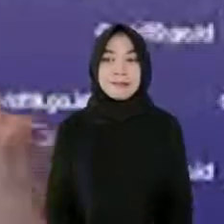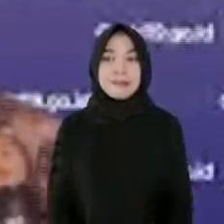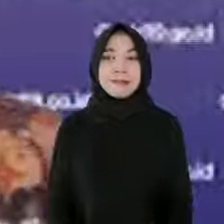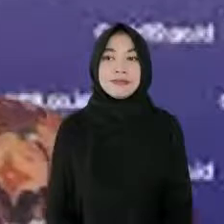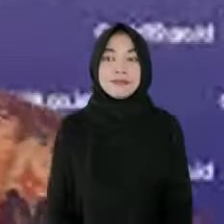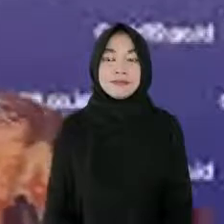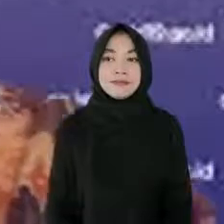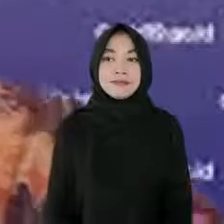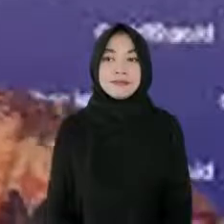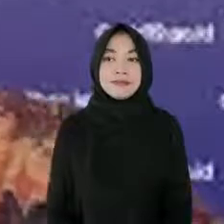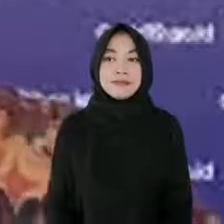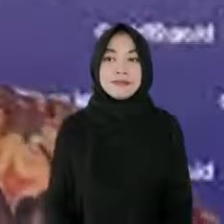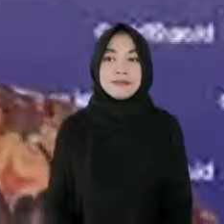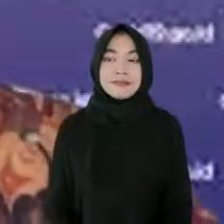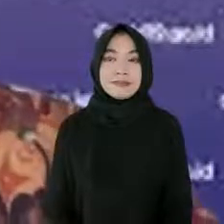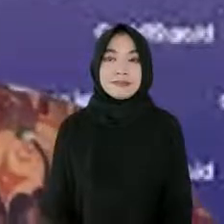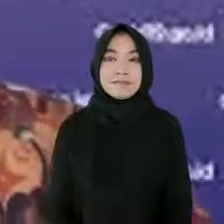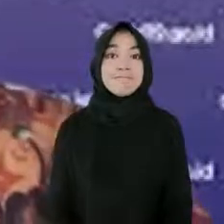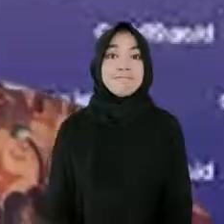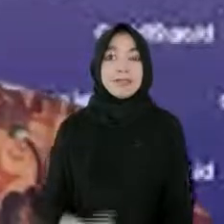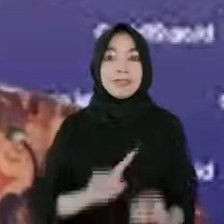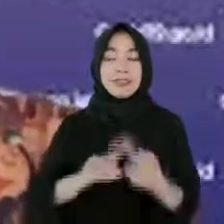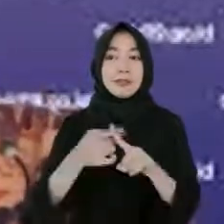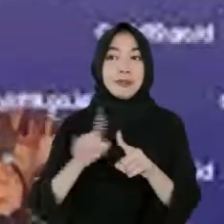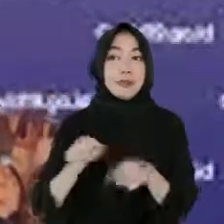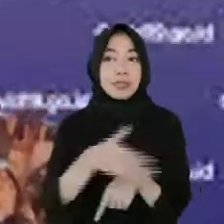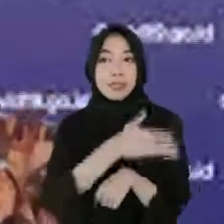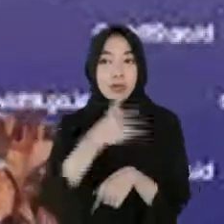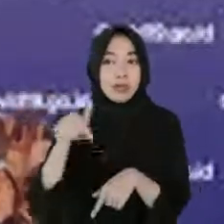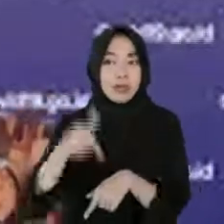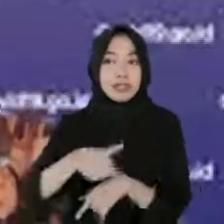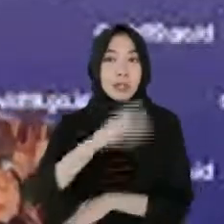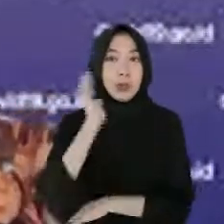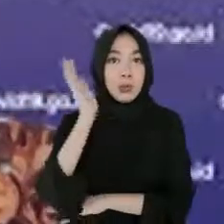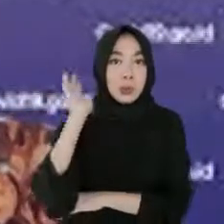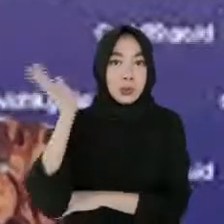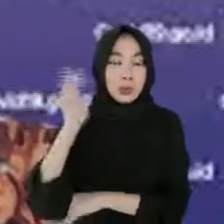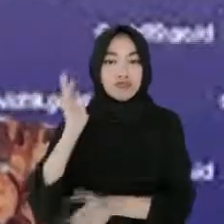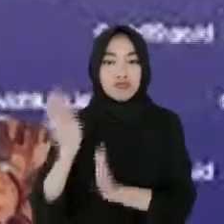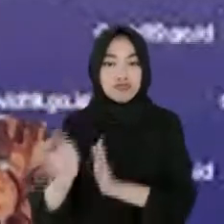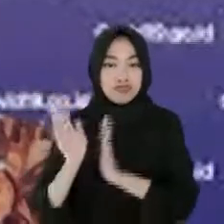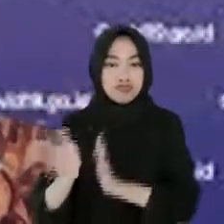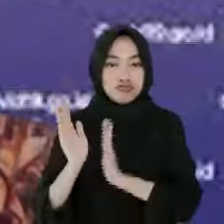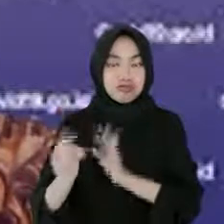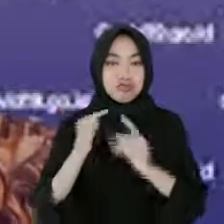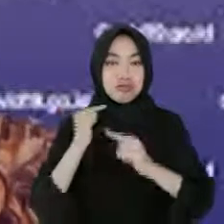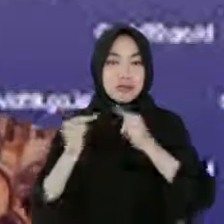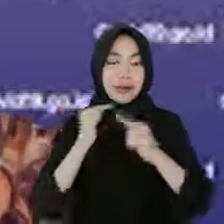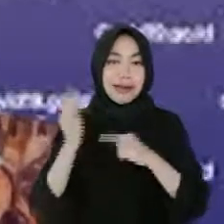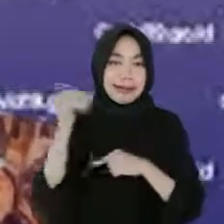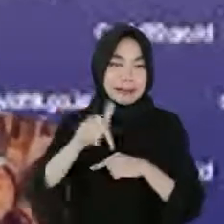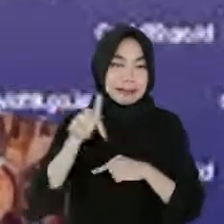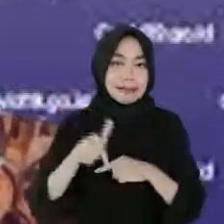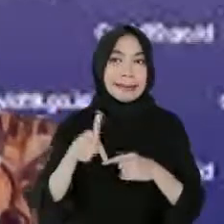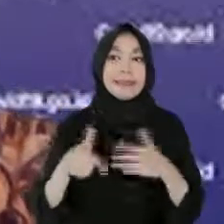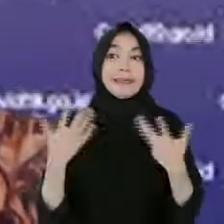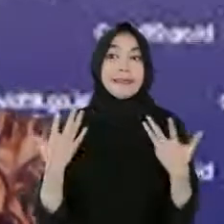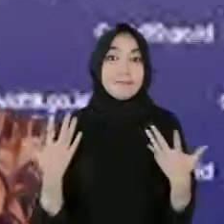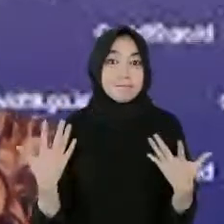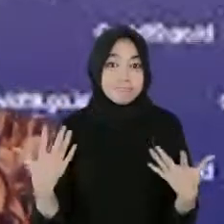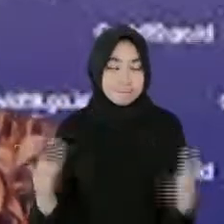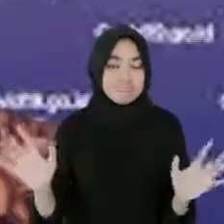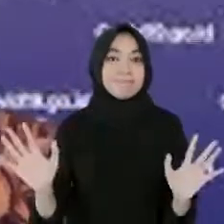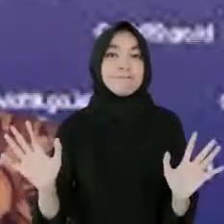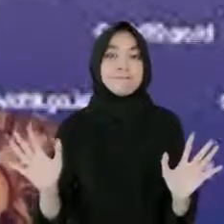kasih Pak Soni baik kawan-kawan semuanya dengan demikian maka berakhir bincang-bincang kita pada